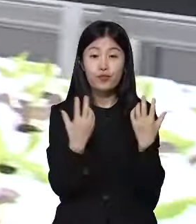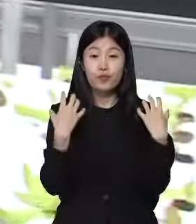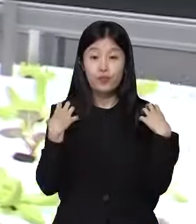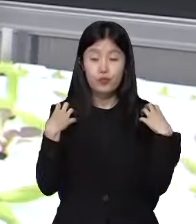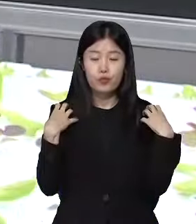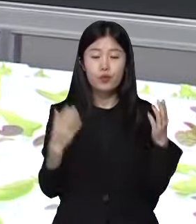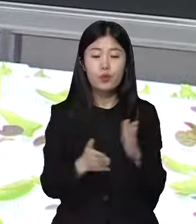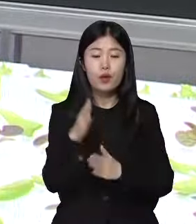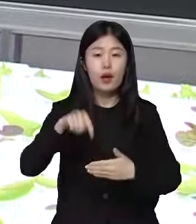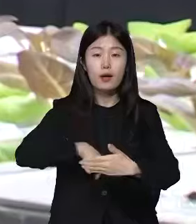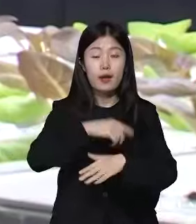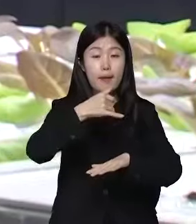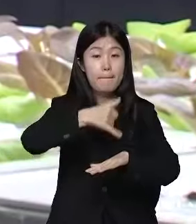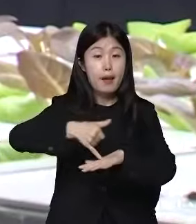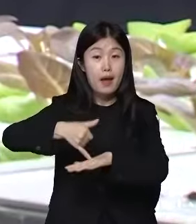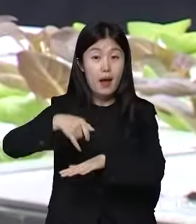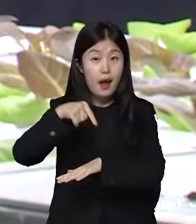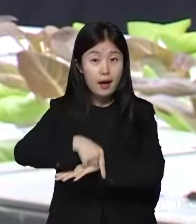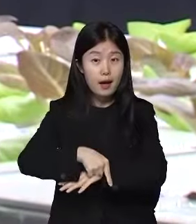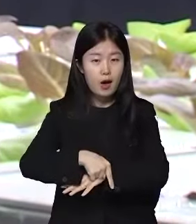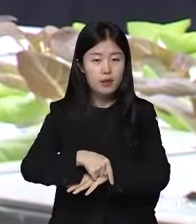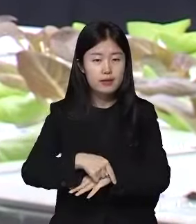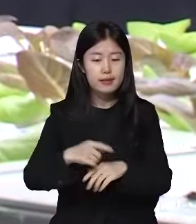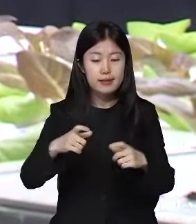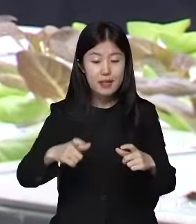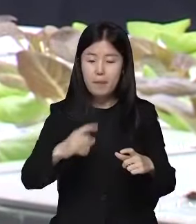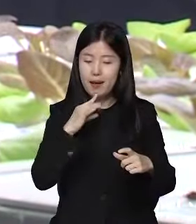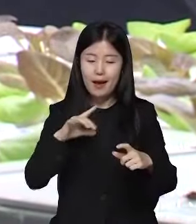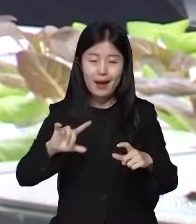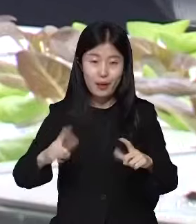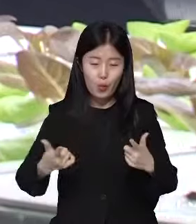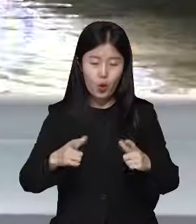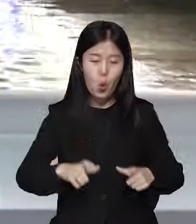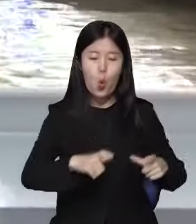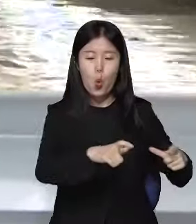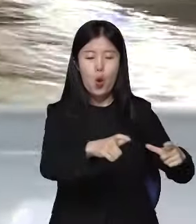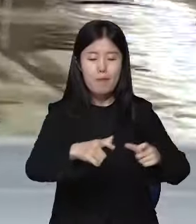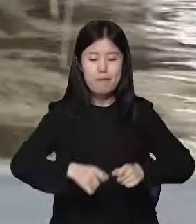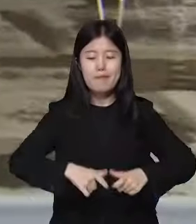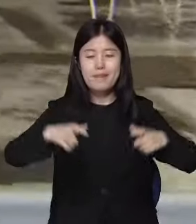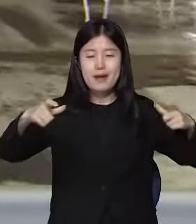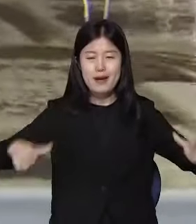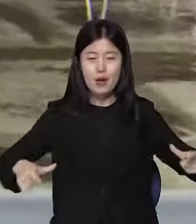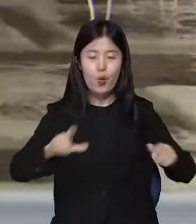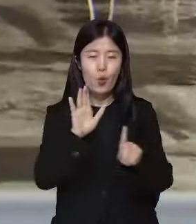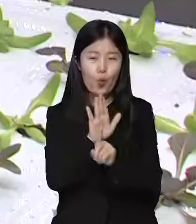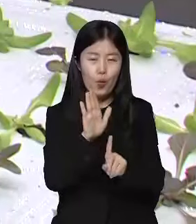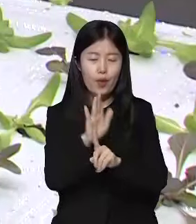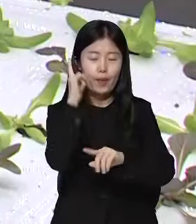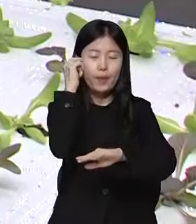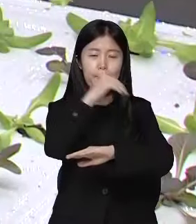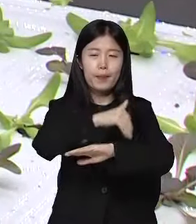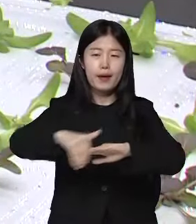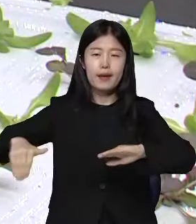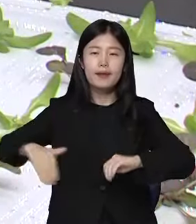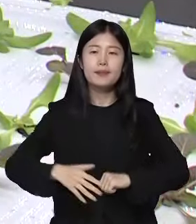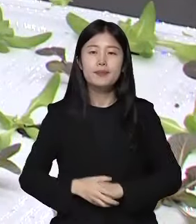도심형 스마트팜이 자치구 전체로 확대될 수 있도록 홍보와 지원을 이어나갈 방침입니다.